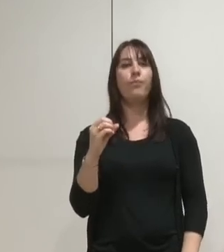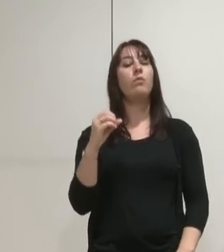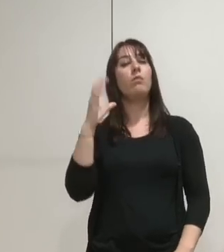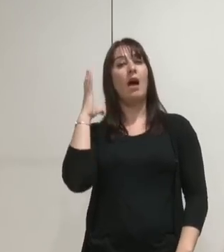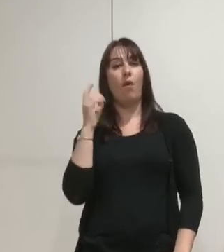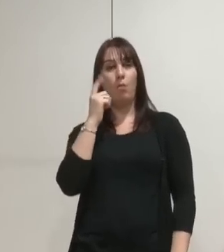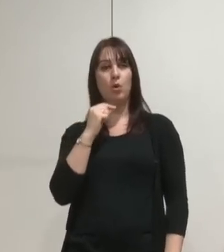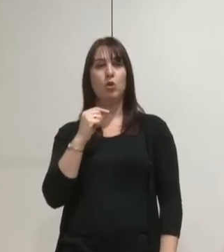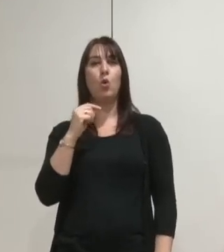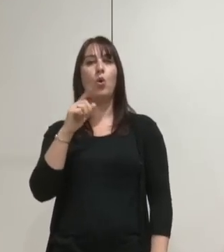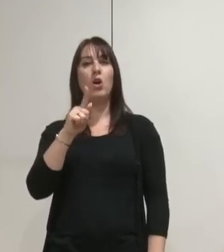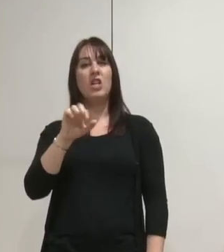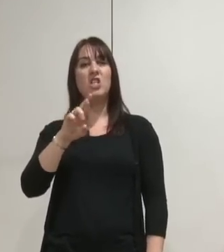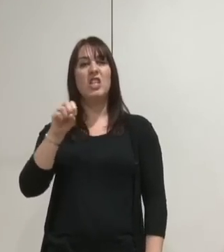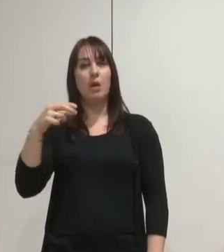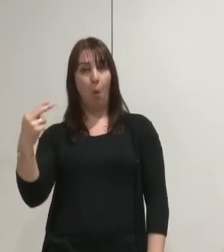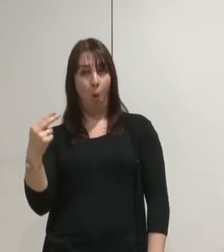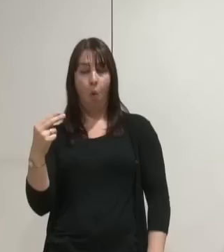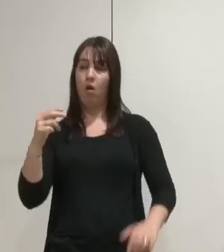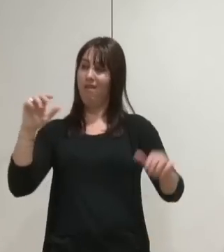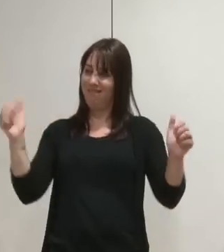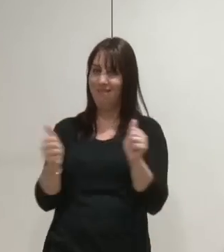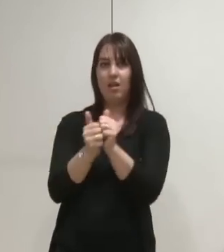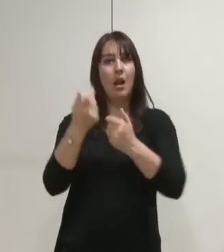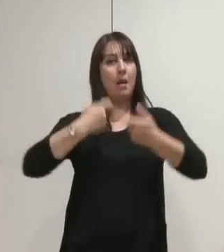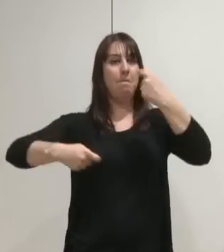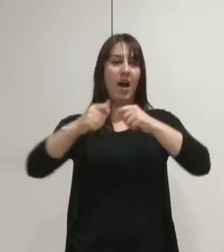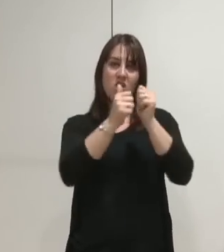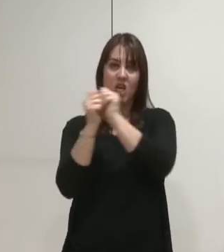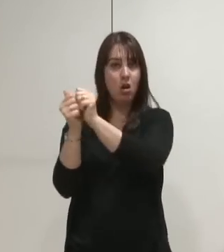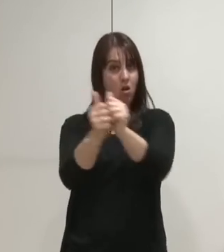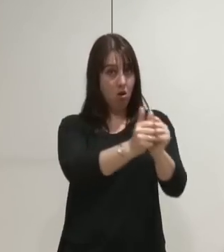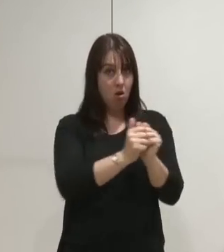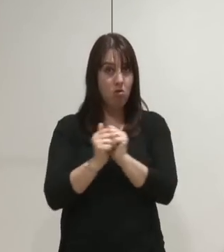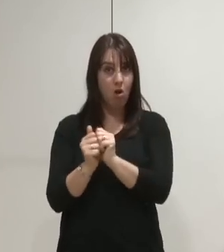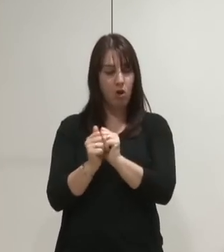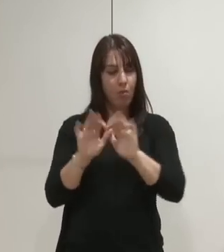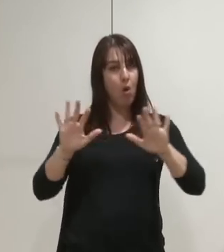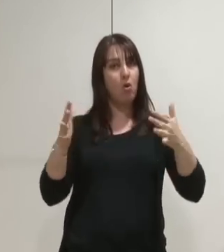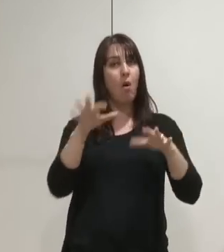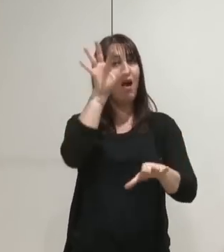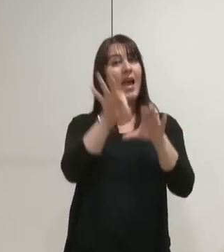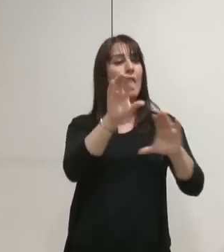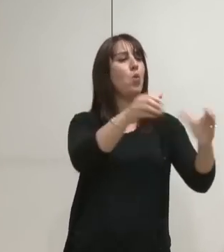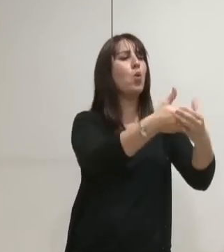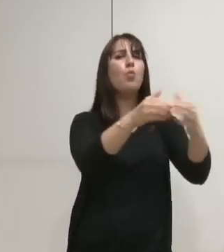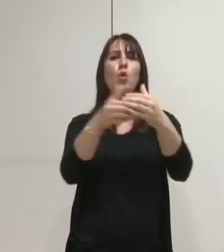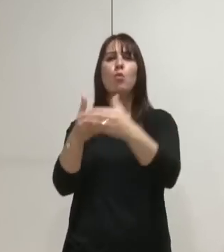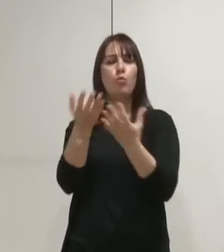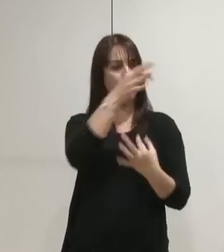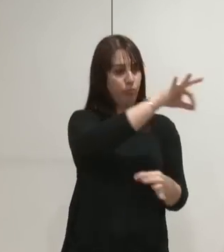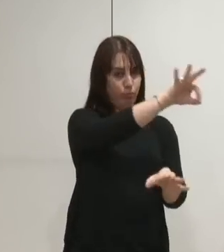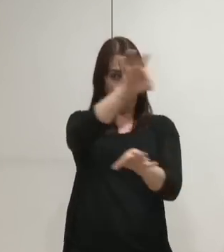Chiron pour que l'ensemble des marchés soit étudiés et présenté aux élus de tous les groupes et que nous